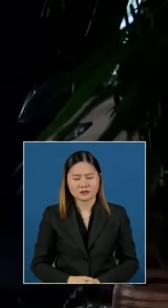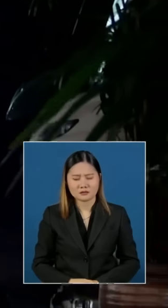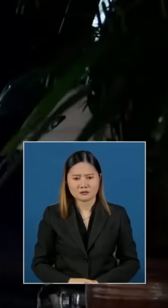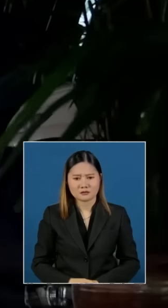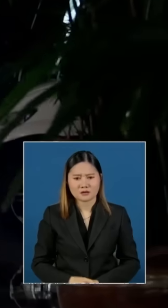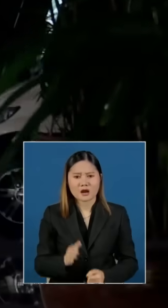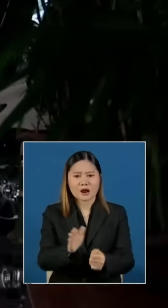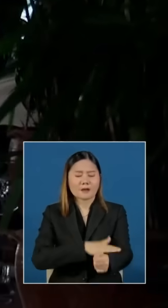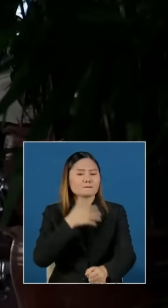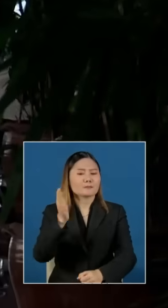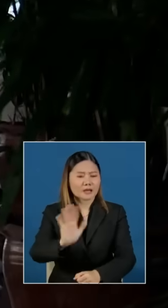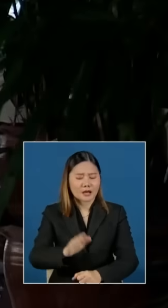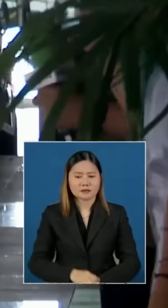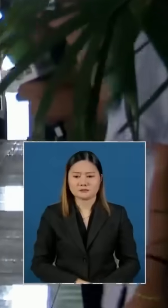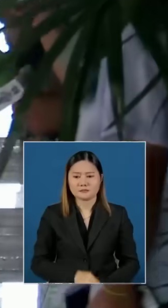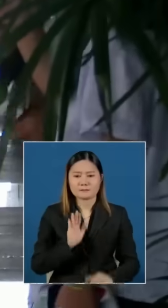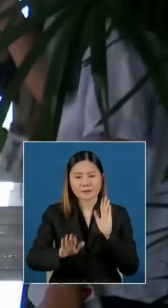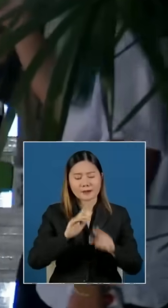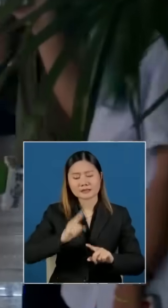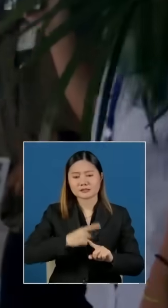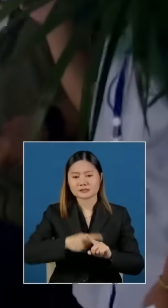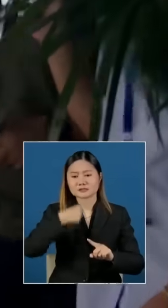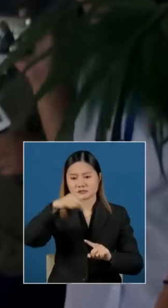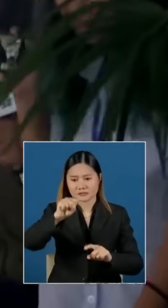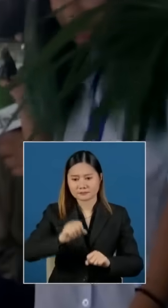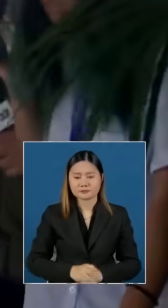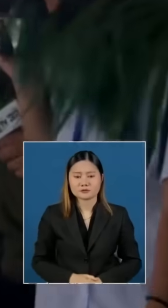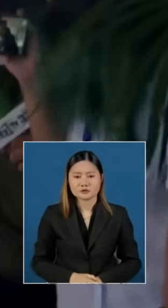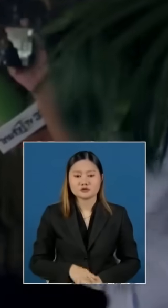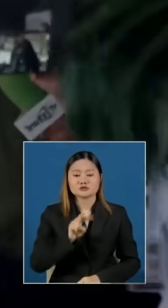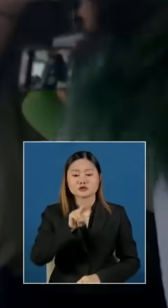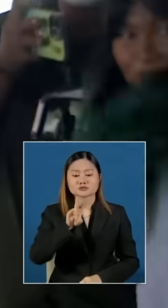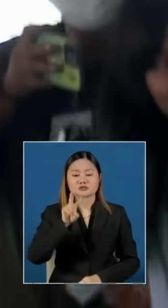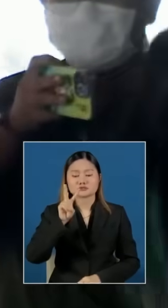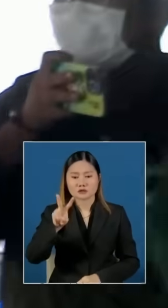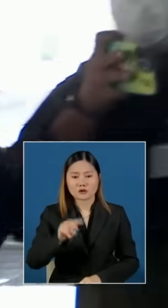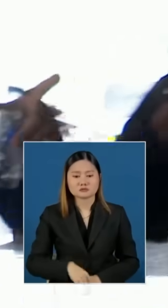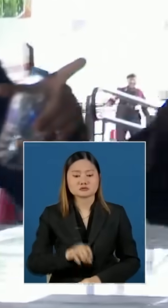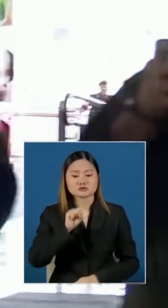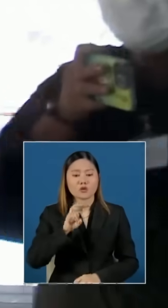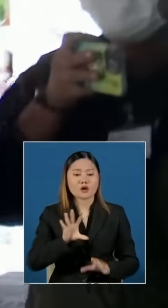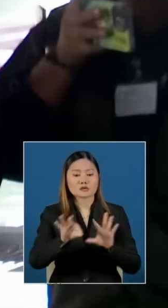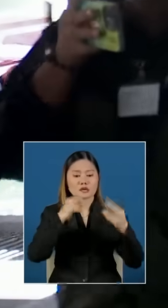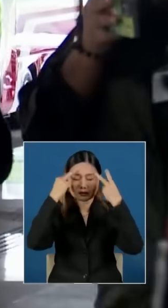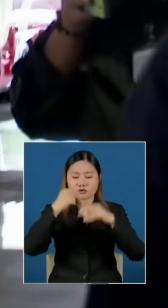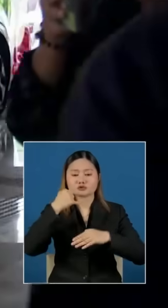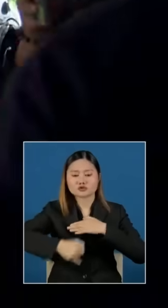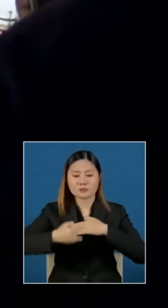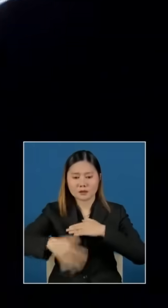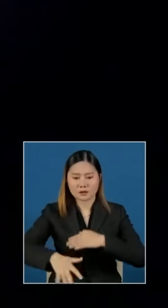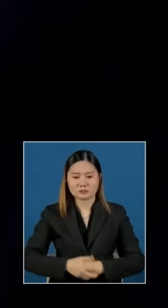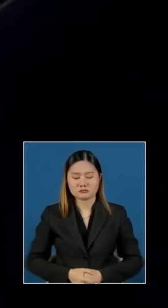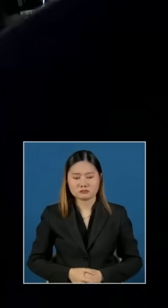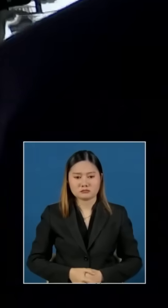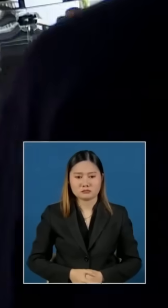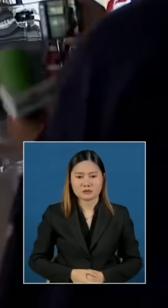อีกไม่กี่วันก็คือประมาณ10เดือนเรื่อง272ให้สว.เข้าไปโหวตเรื่องนายกมันก็จบไปแล้วเพรา